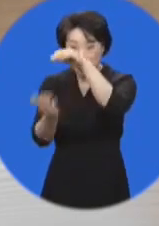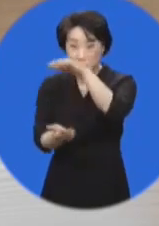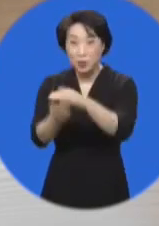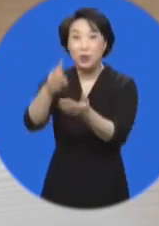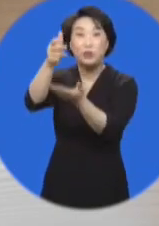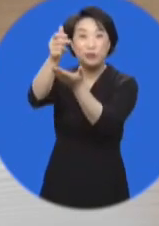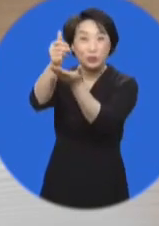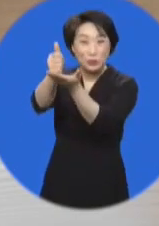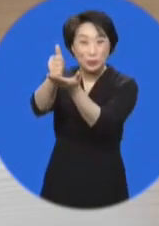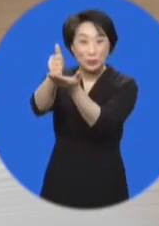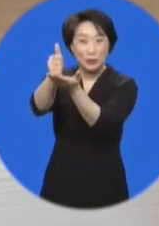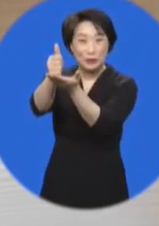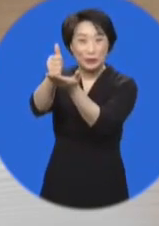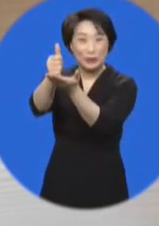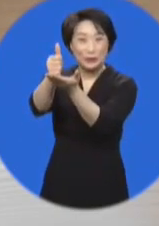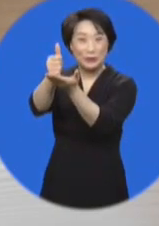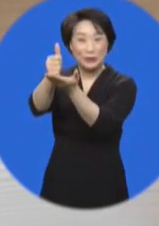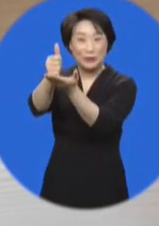전능하신 그가